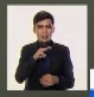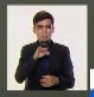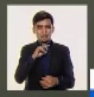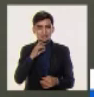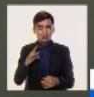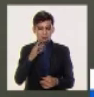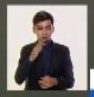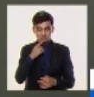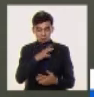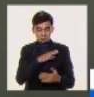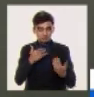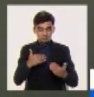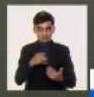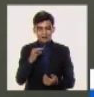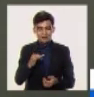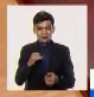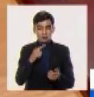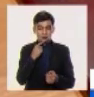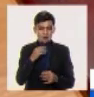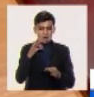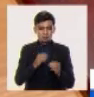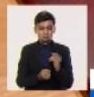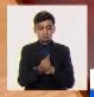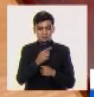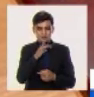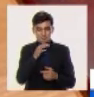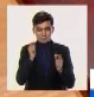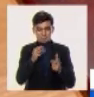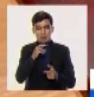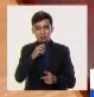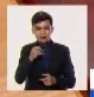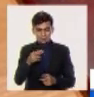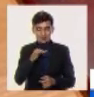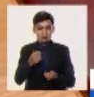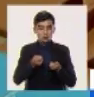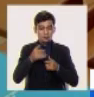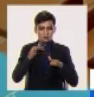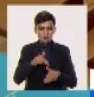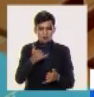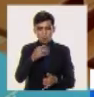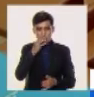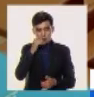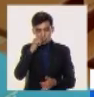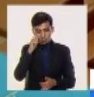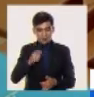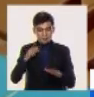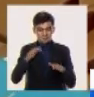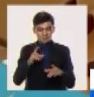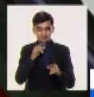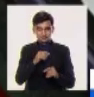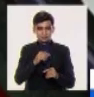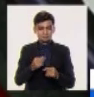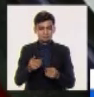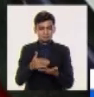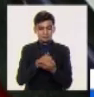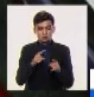В самом фонде ответили, что трудности возникли из-за пандемии. Добавили, что руководство сейчас в Украине. Привлекают акционеров,